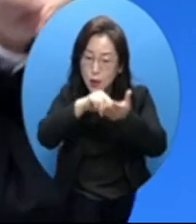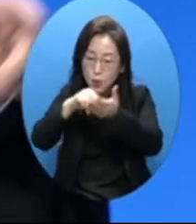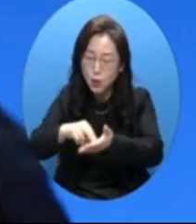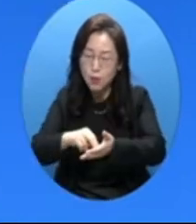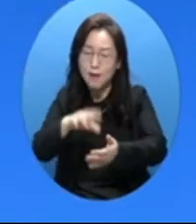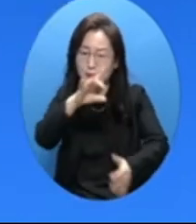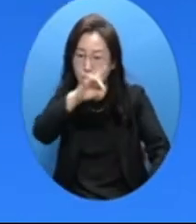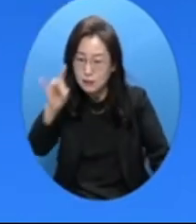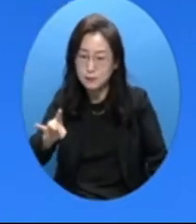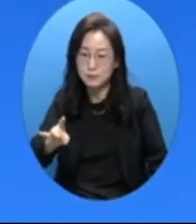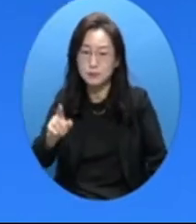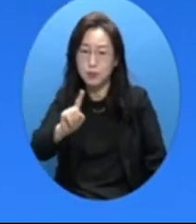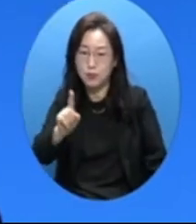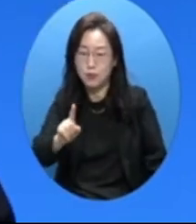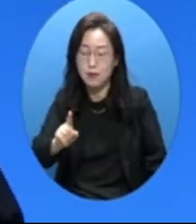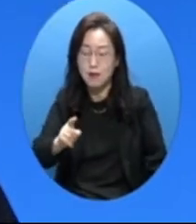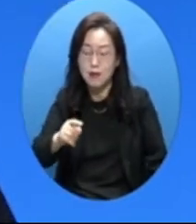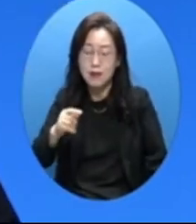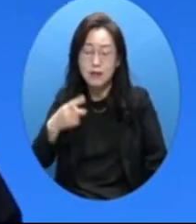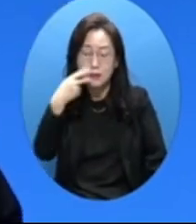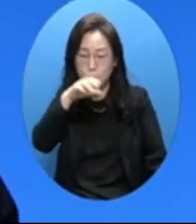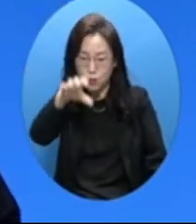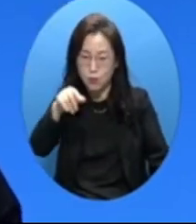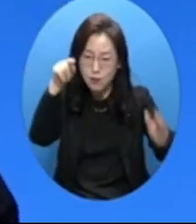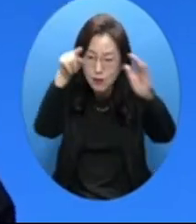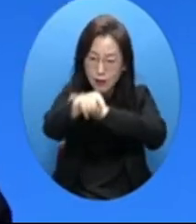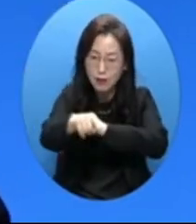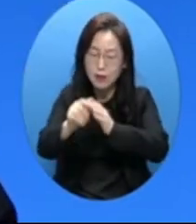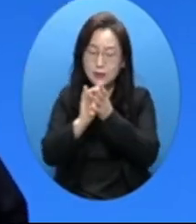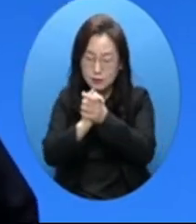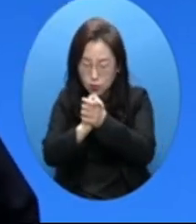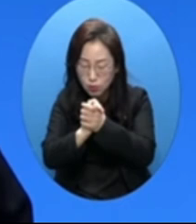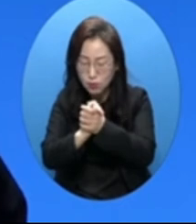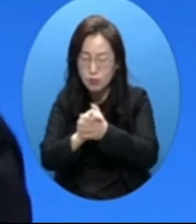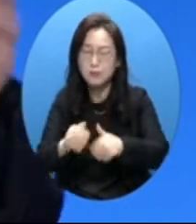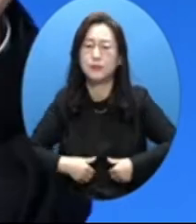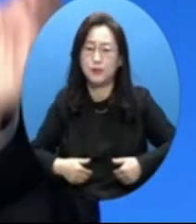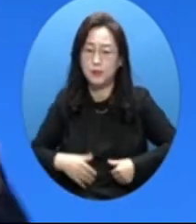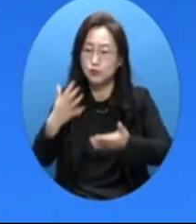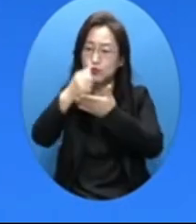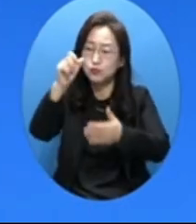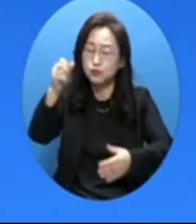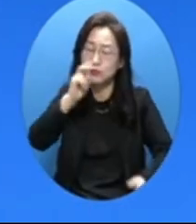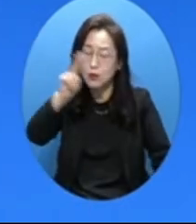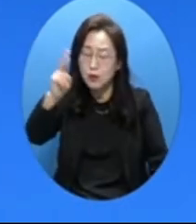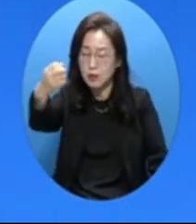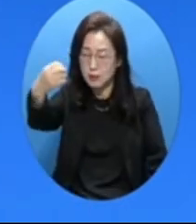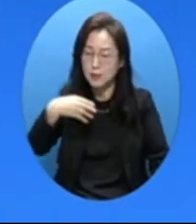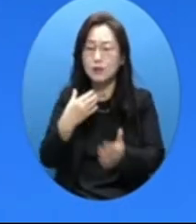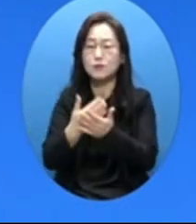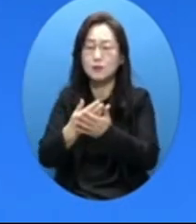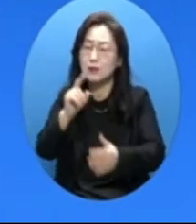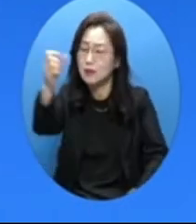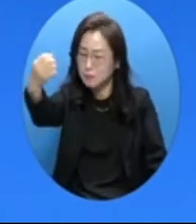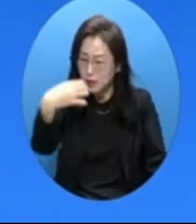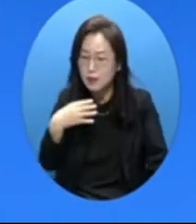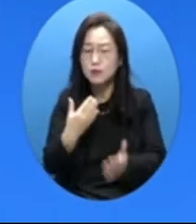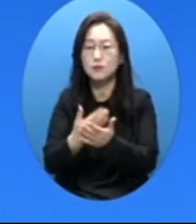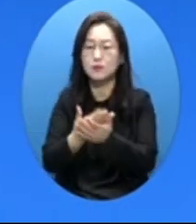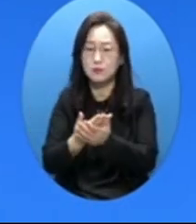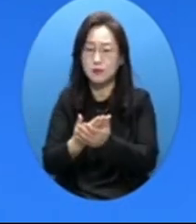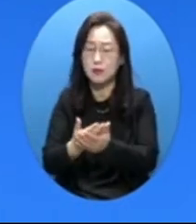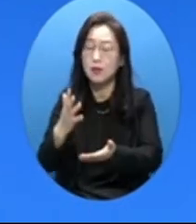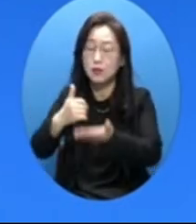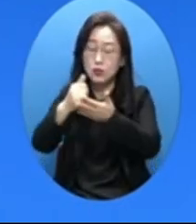기도원에 올라가서 기도를 해서 엎드려 기도하며 주님 음성을 드려야 되는 것입니다 주연에게 말씀하여 주옵소서 주연에게 말씀하여 주옵소서